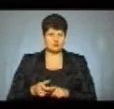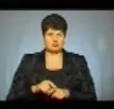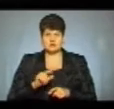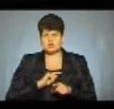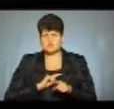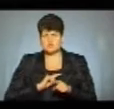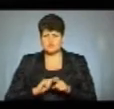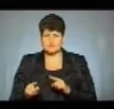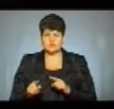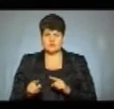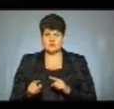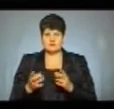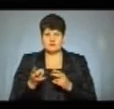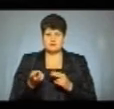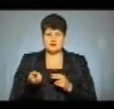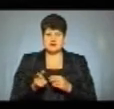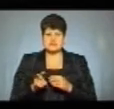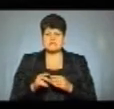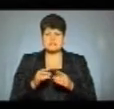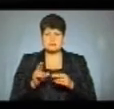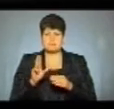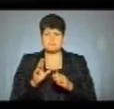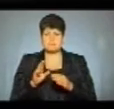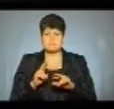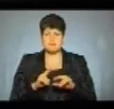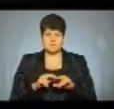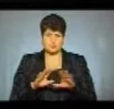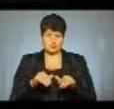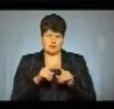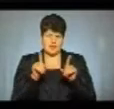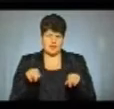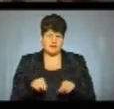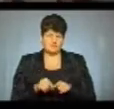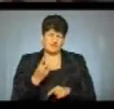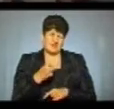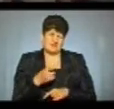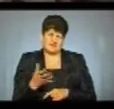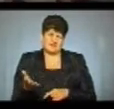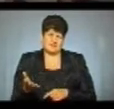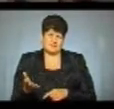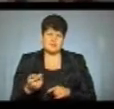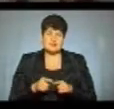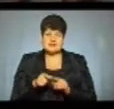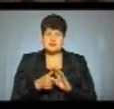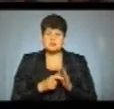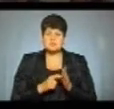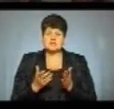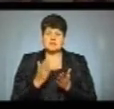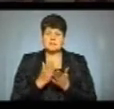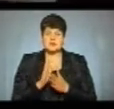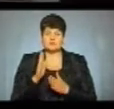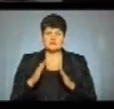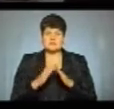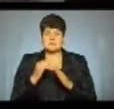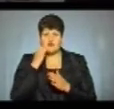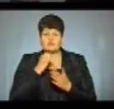буквально треба прийти з паспортом, тобі дають такі бланки, його заповнюєш, ну, 2 хвилини максимум. Це приміщення, де має бути дім